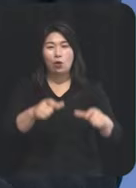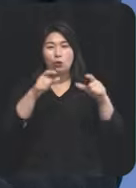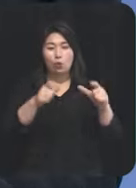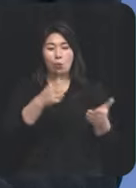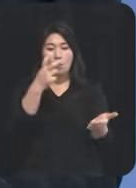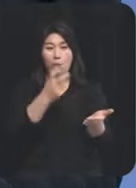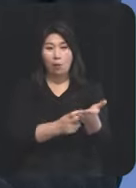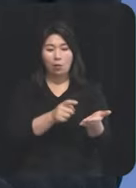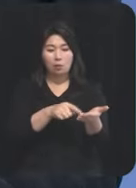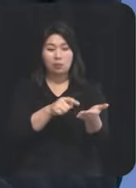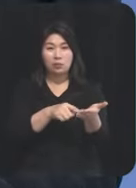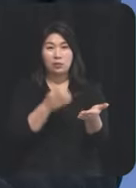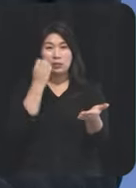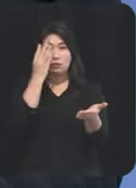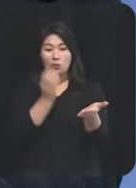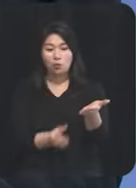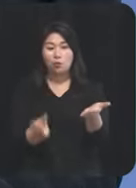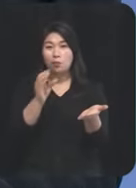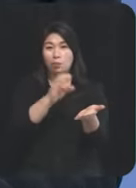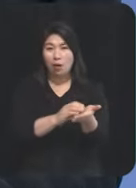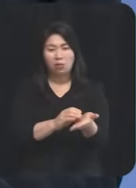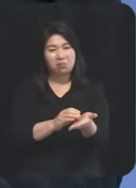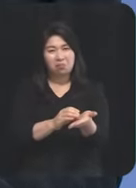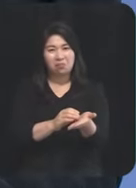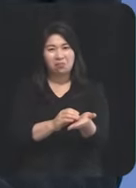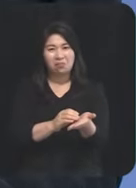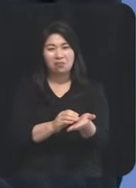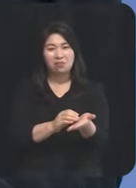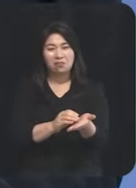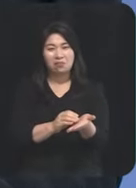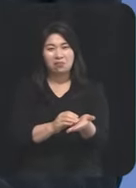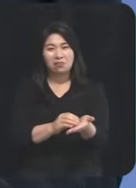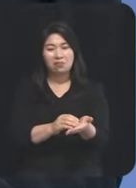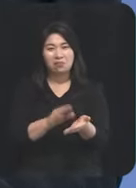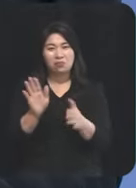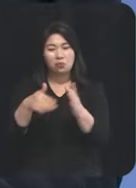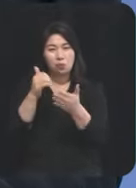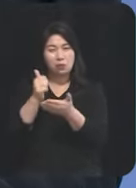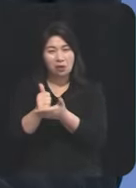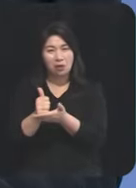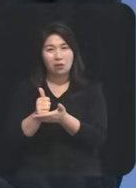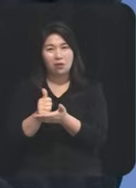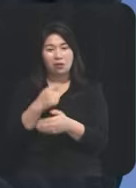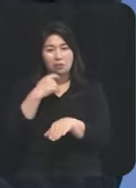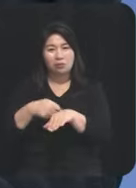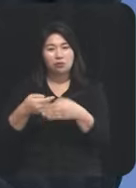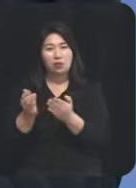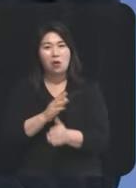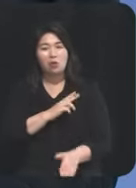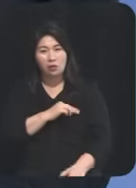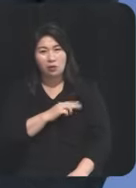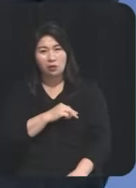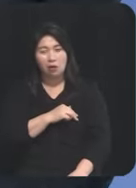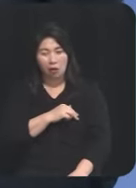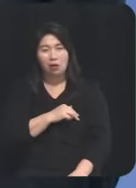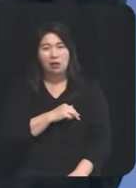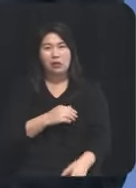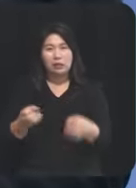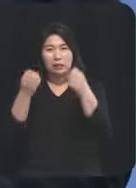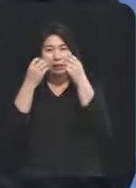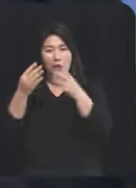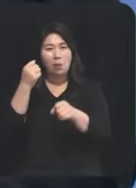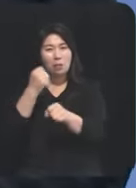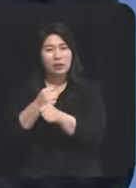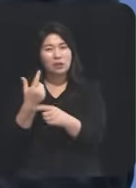특별자치도법의 조항을 신설해서 마치 그 오영훈 도정과 민주당 의원님들께서 마치 새로운